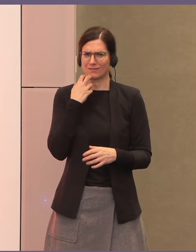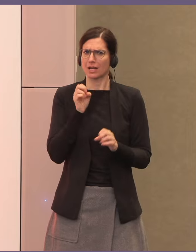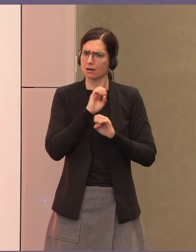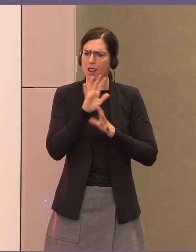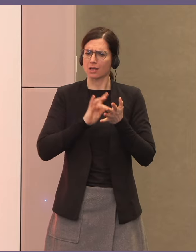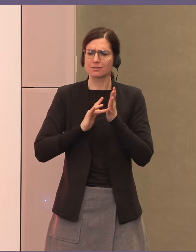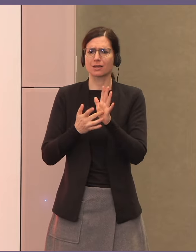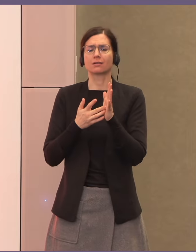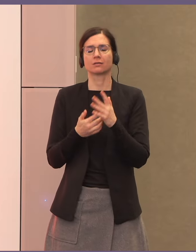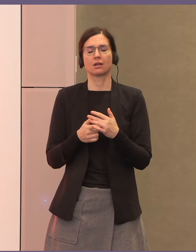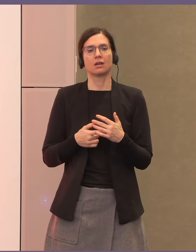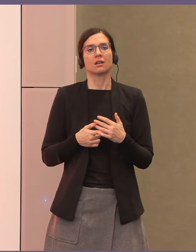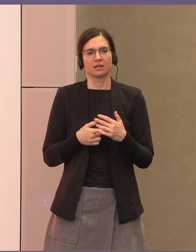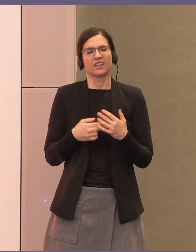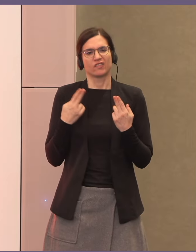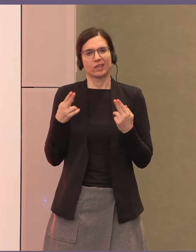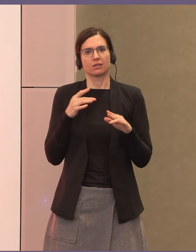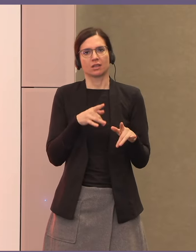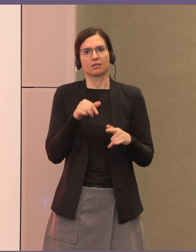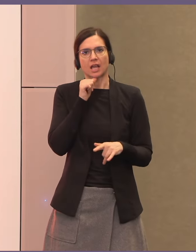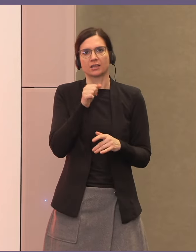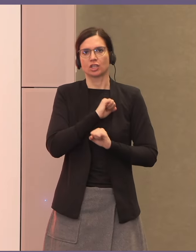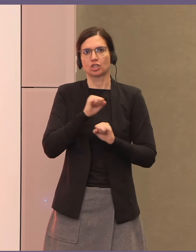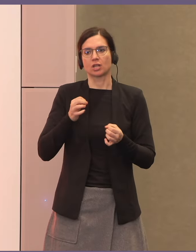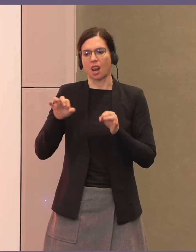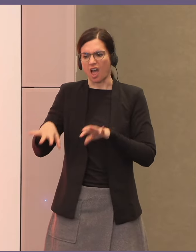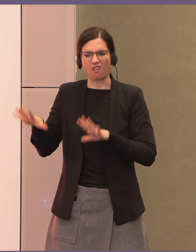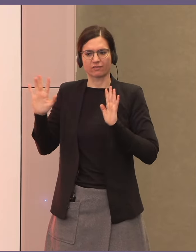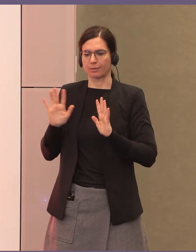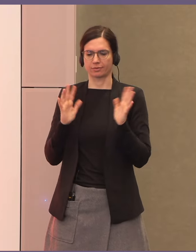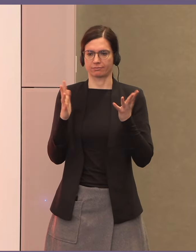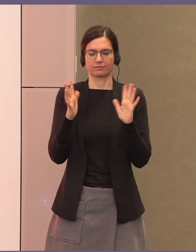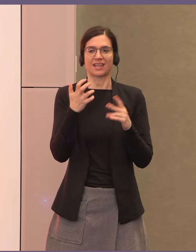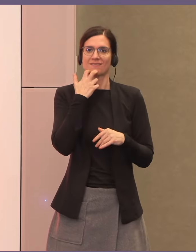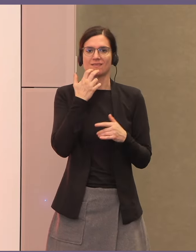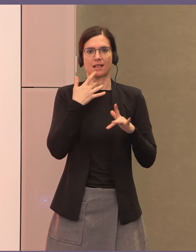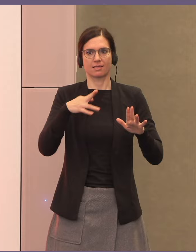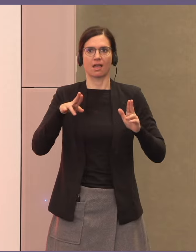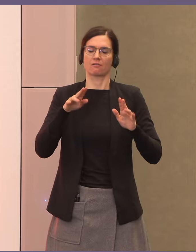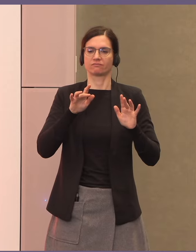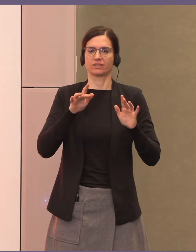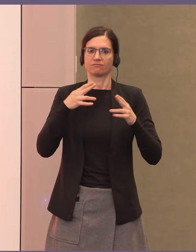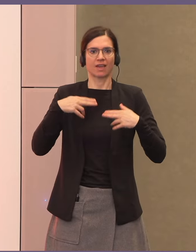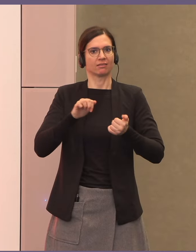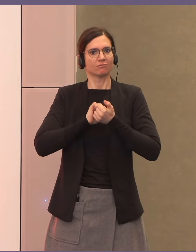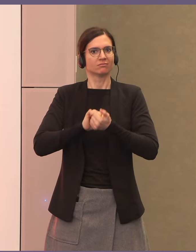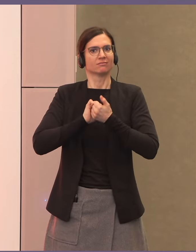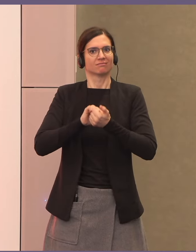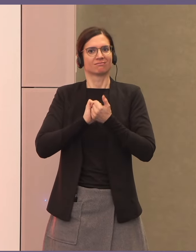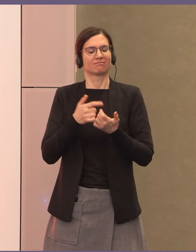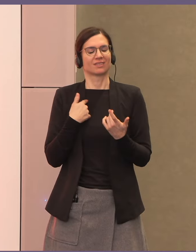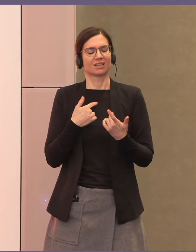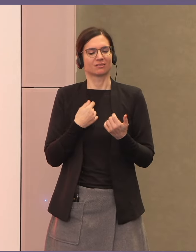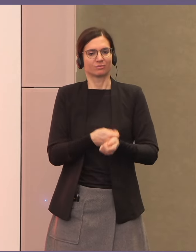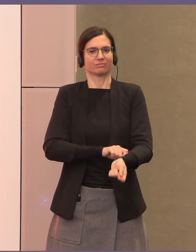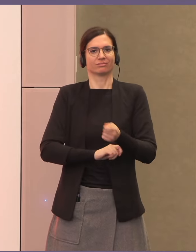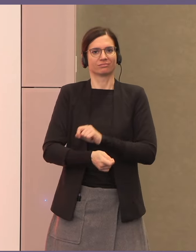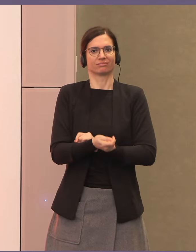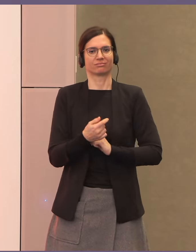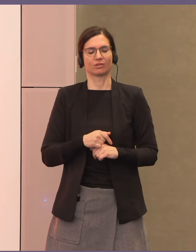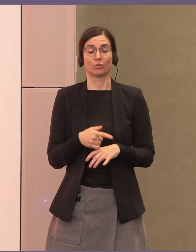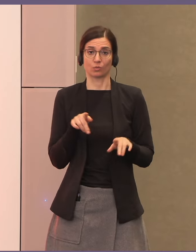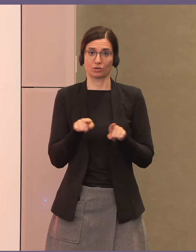wie wichtig ein langer Atem ist und wie wichtig es ist, manche Errungenschaften auch nochmal im Rückblick zu